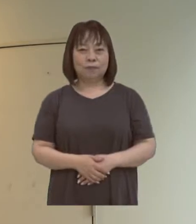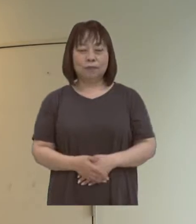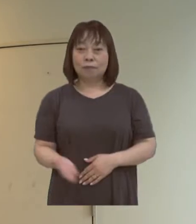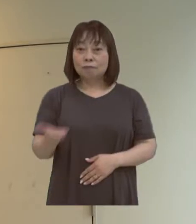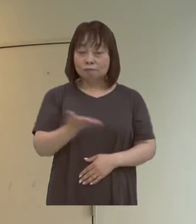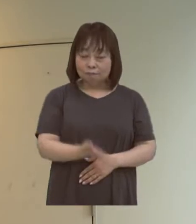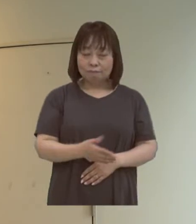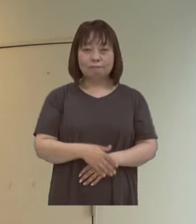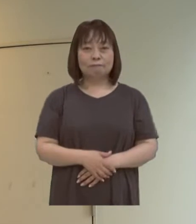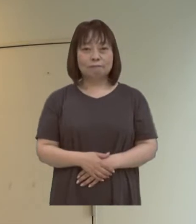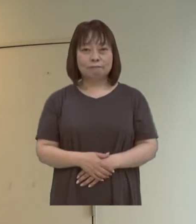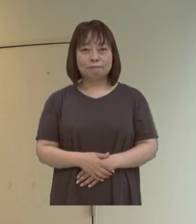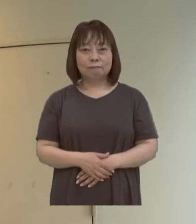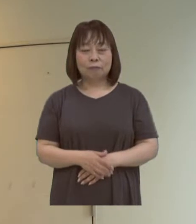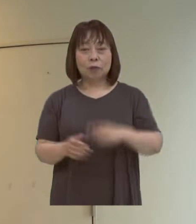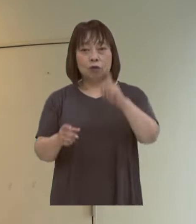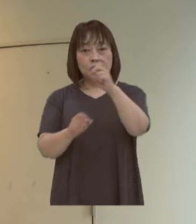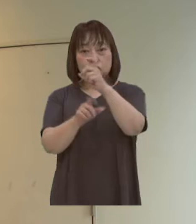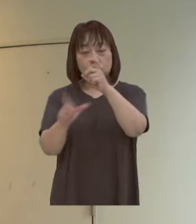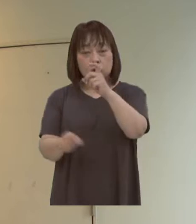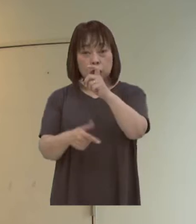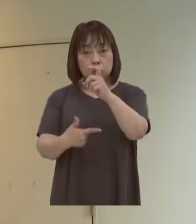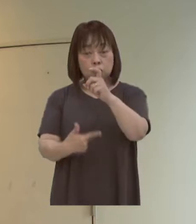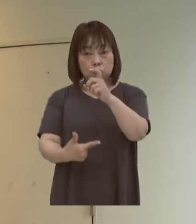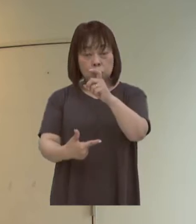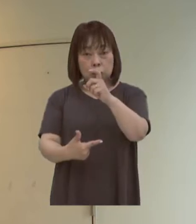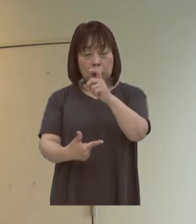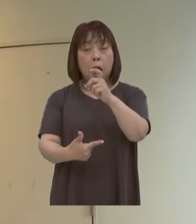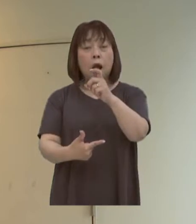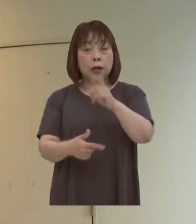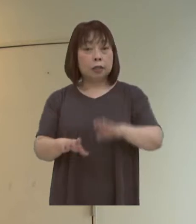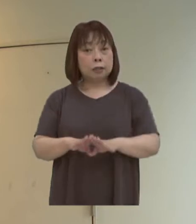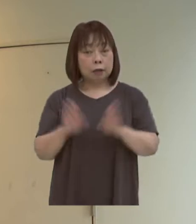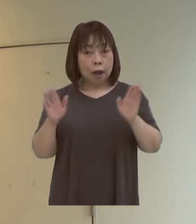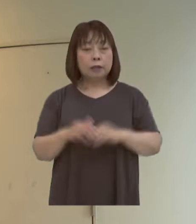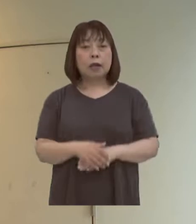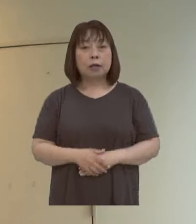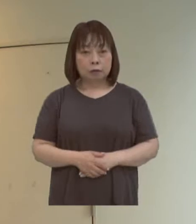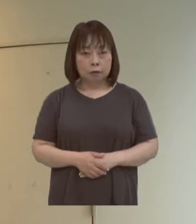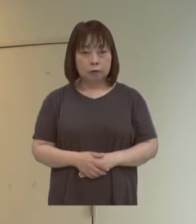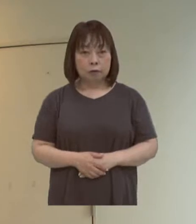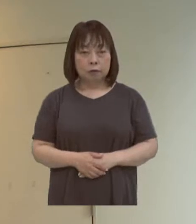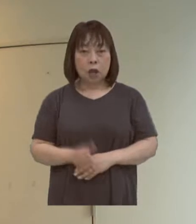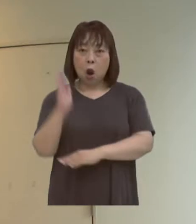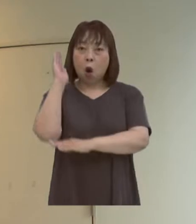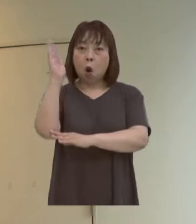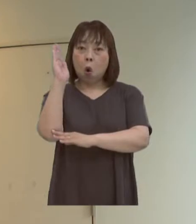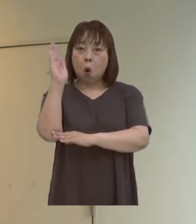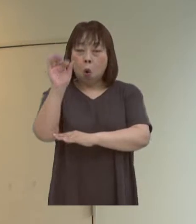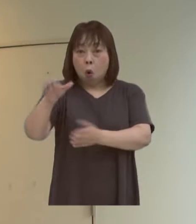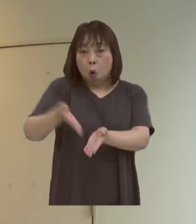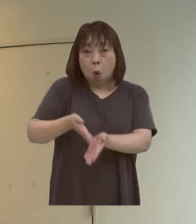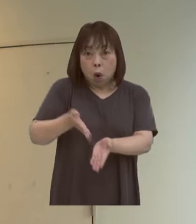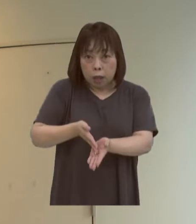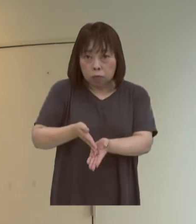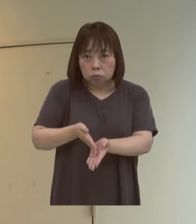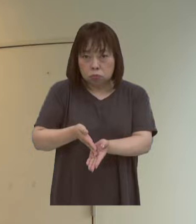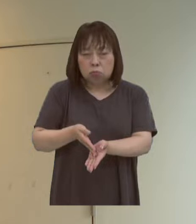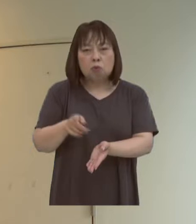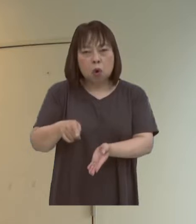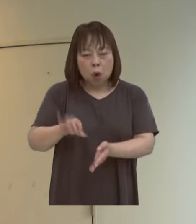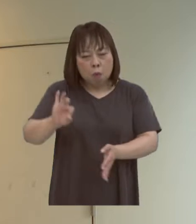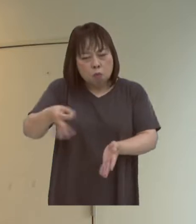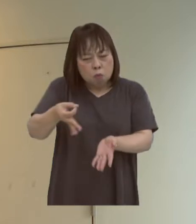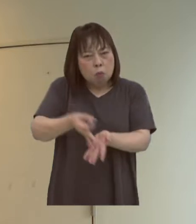次に紹介するのは10月6日木曜日に開催される講談です。講談は物